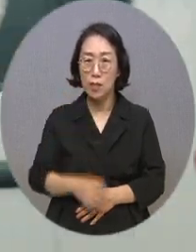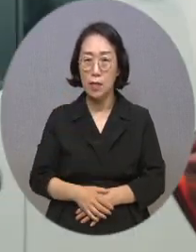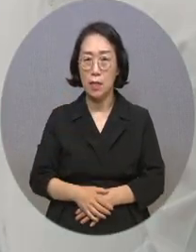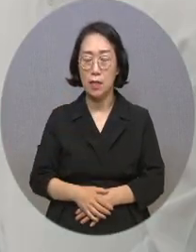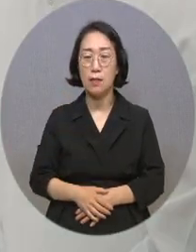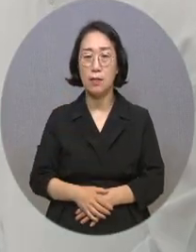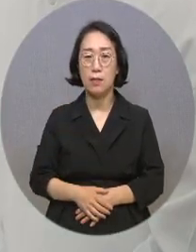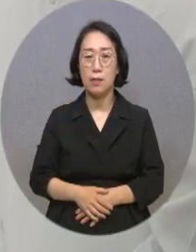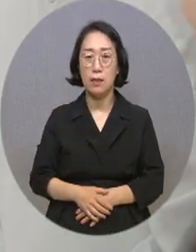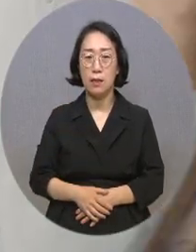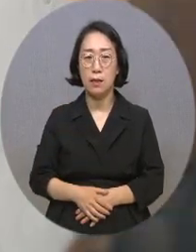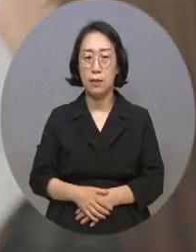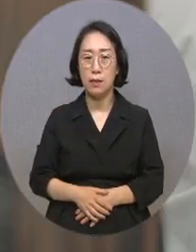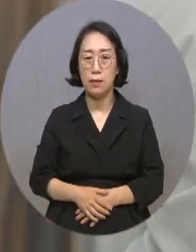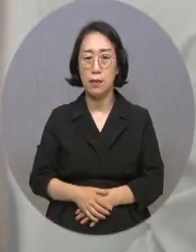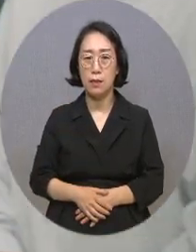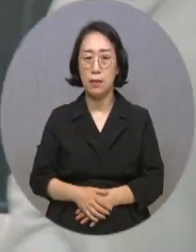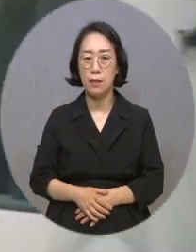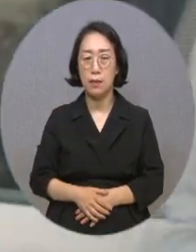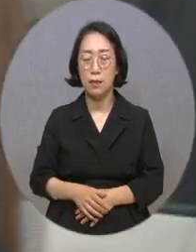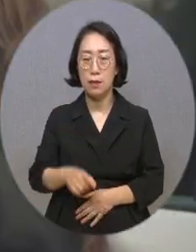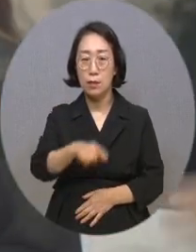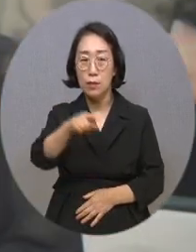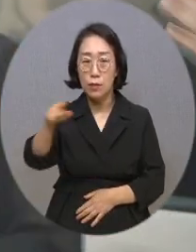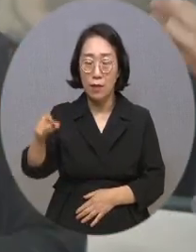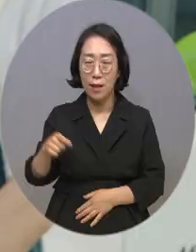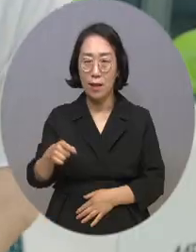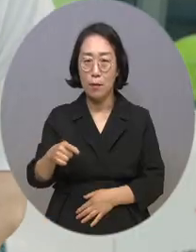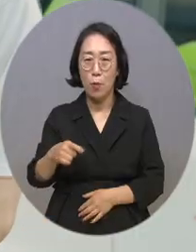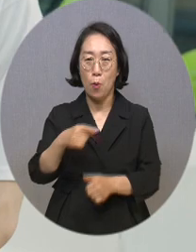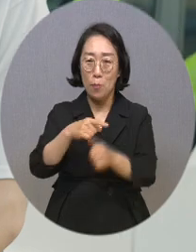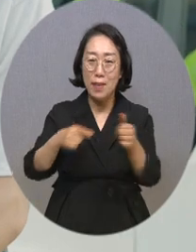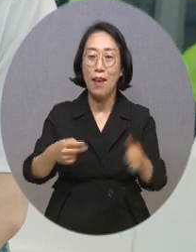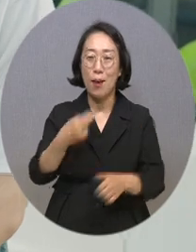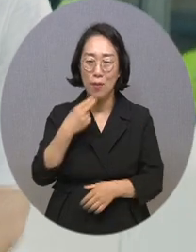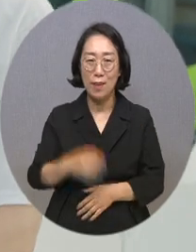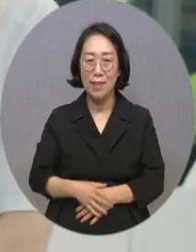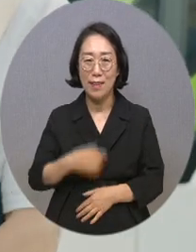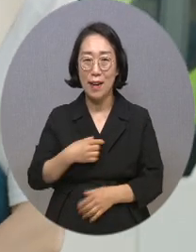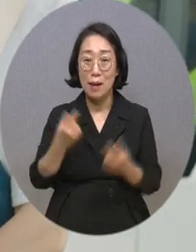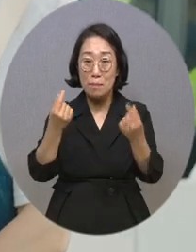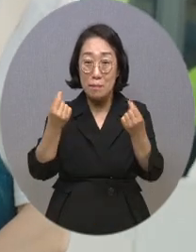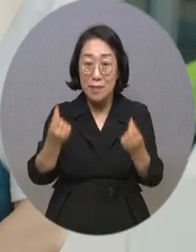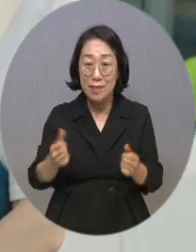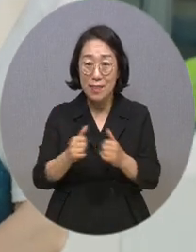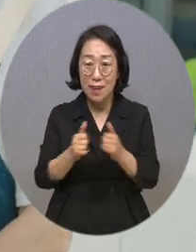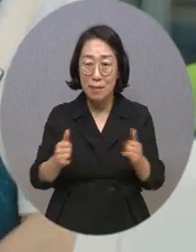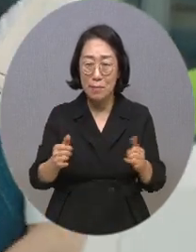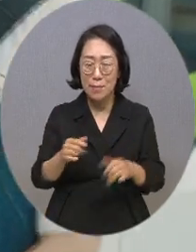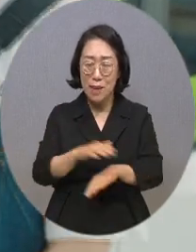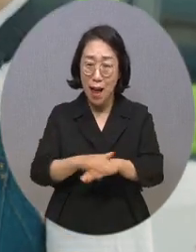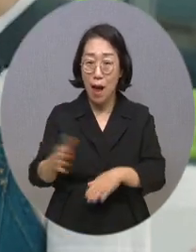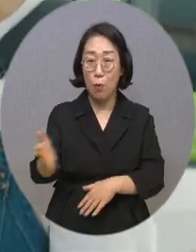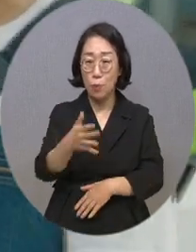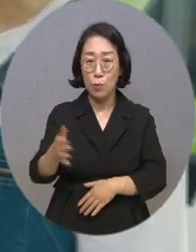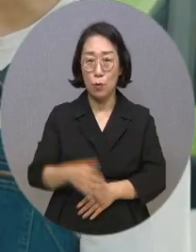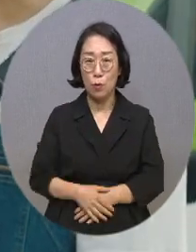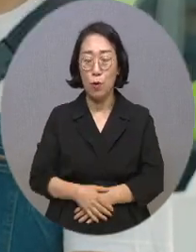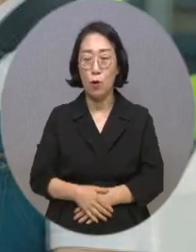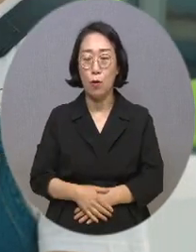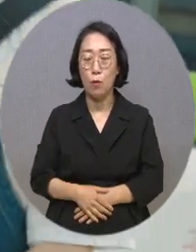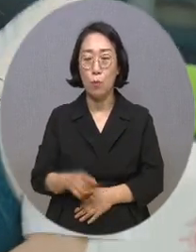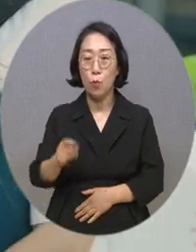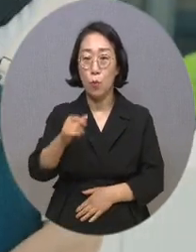눈이. 부르셨어요, 지금. 선생님에게 많은 피해가 안 가기를. 아, 저랑 닮은 사람을 거의 보기가 힘들거든요. 아, 조건이 있어,